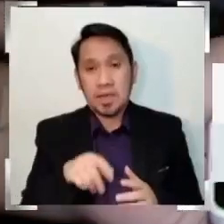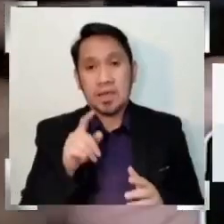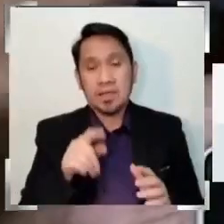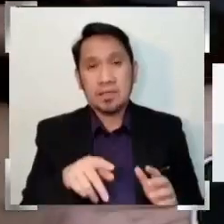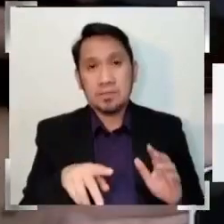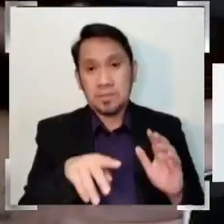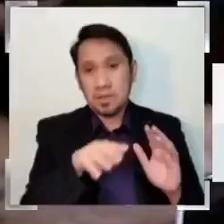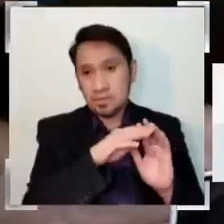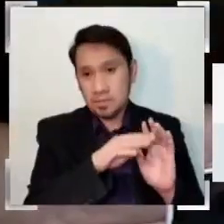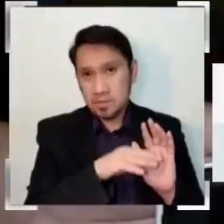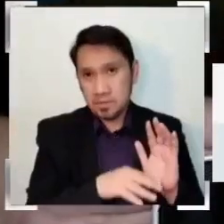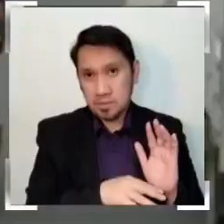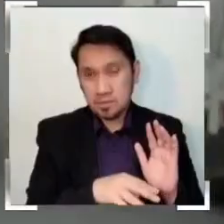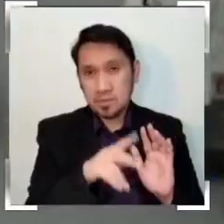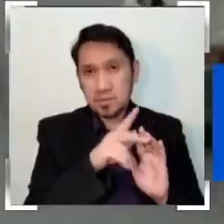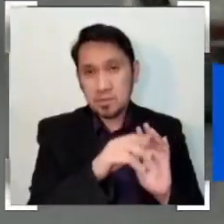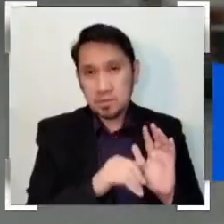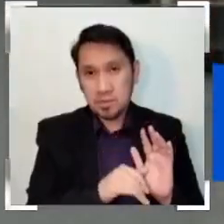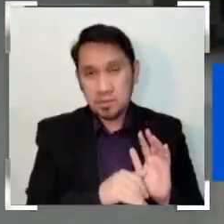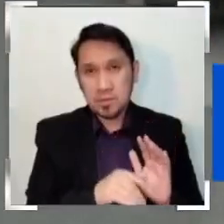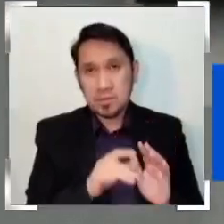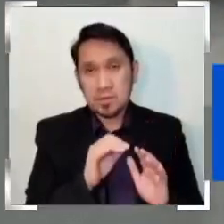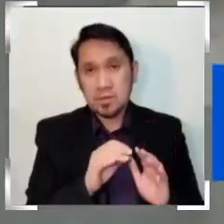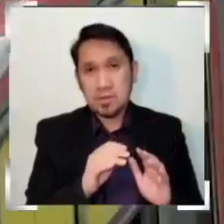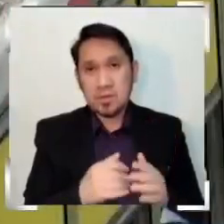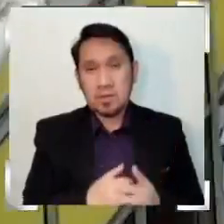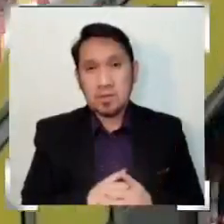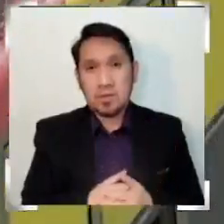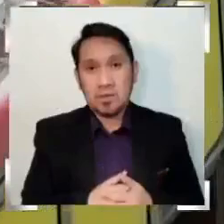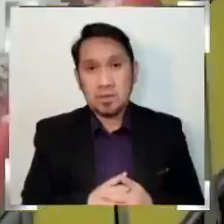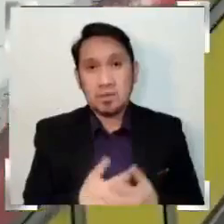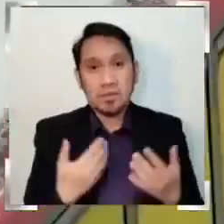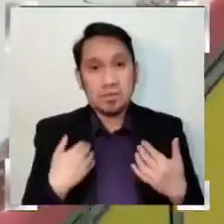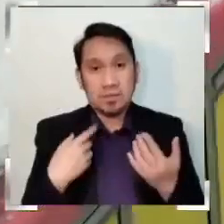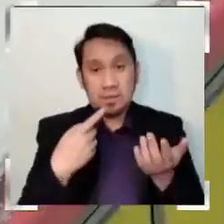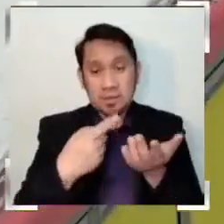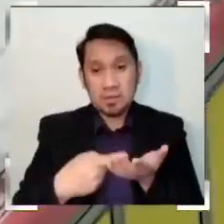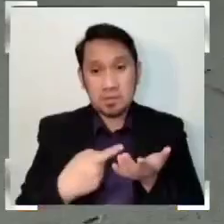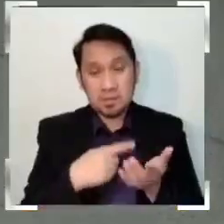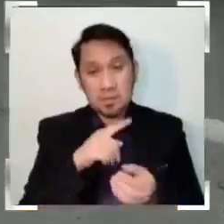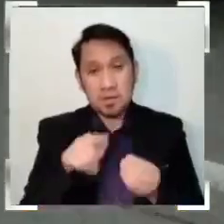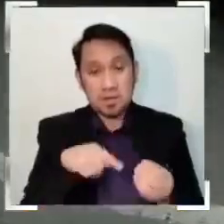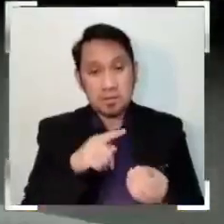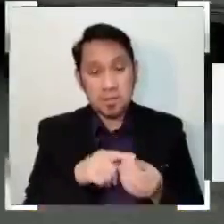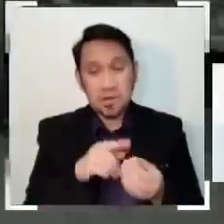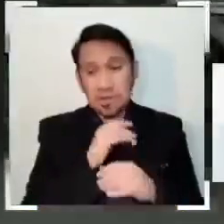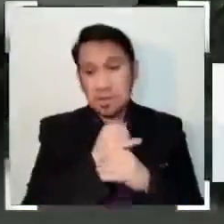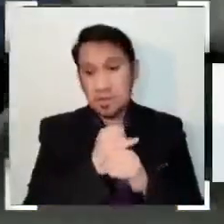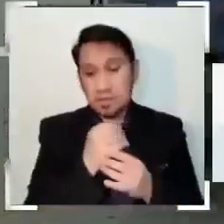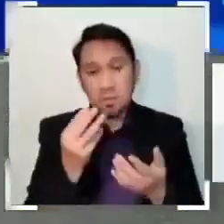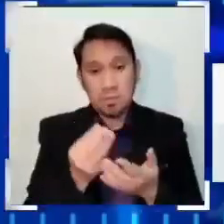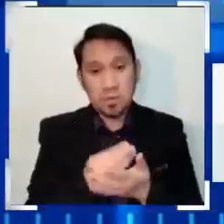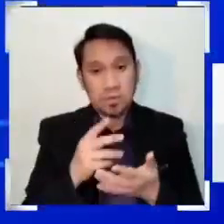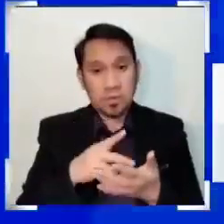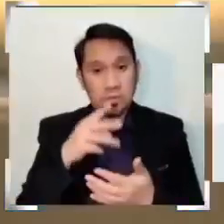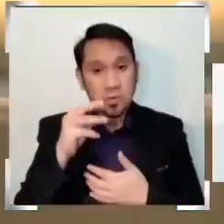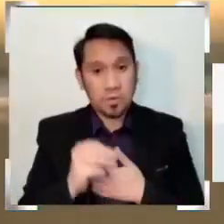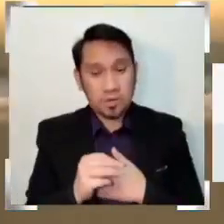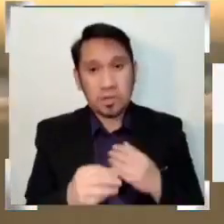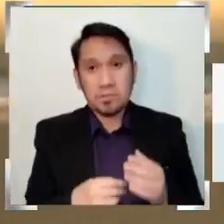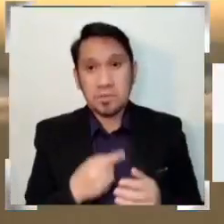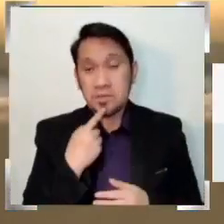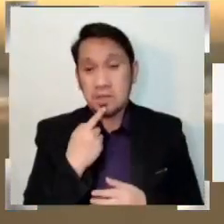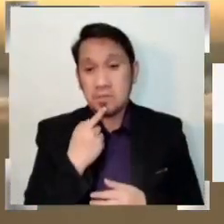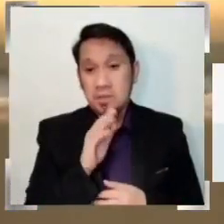ba? Hindi, wala tayong susundin. Sa gitna ng usapin tungkol sa PUV Modernization Program, giit ng manibela. Hindi